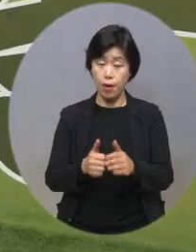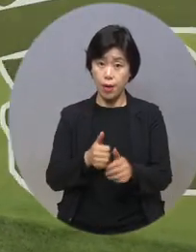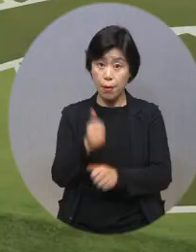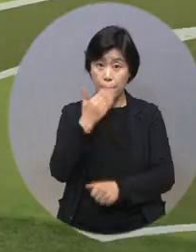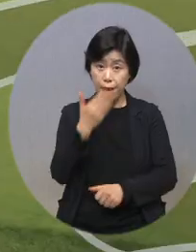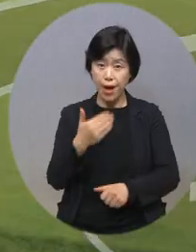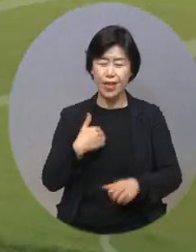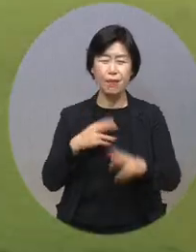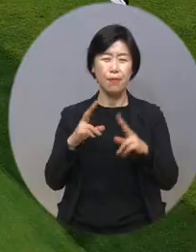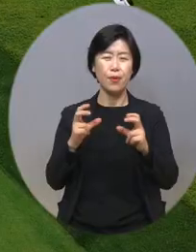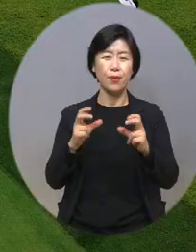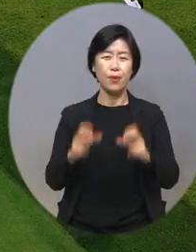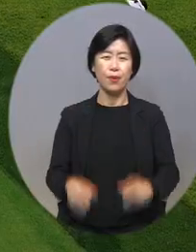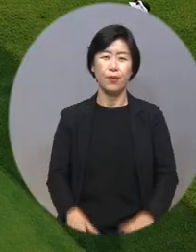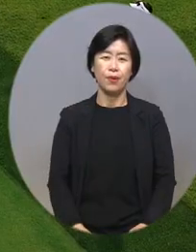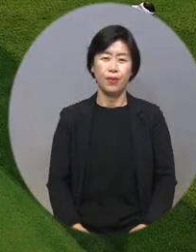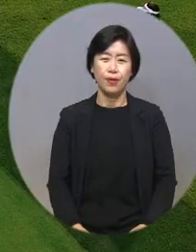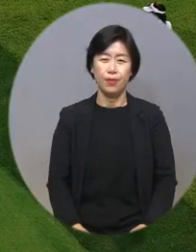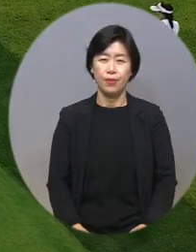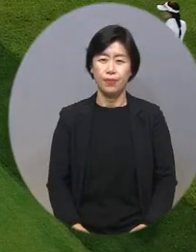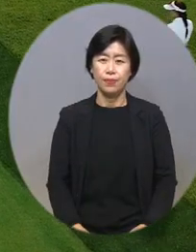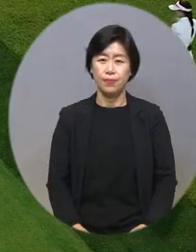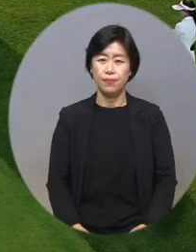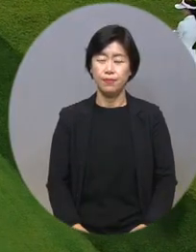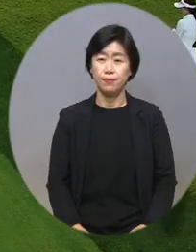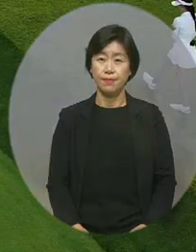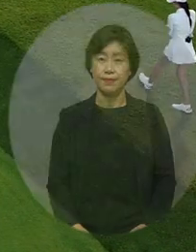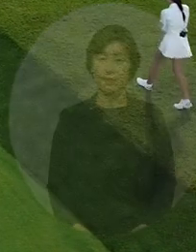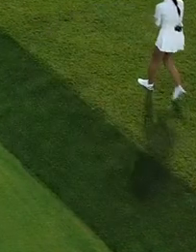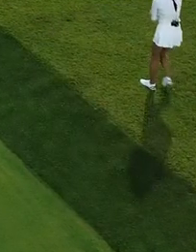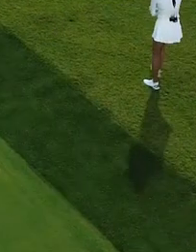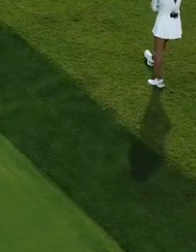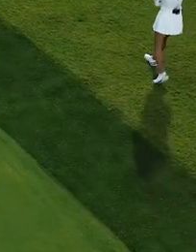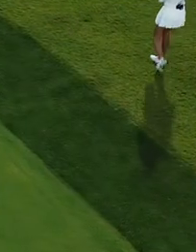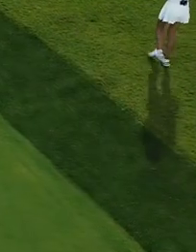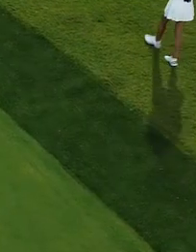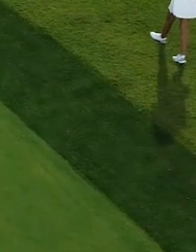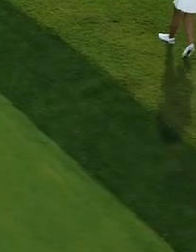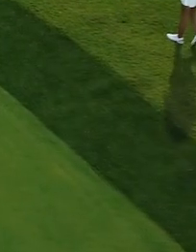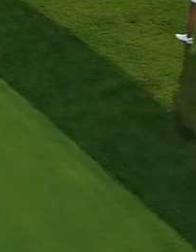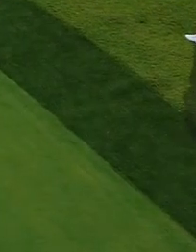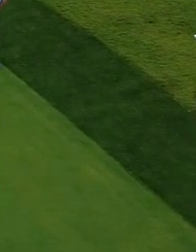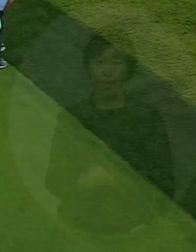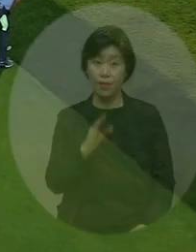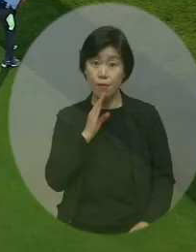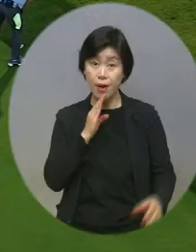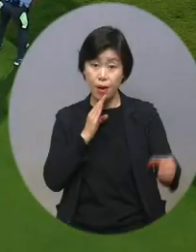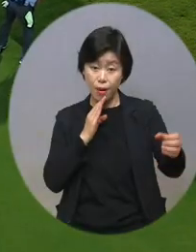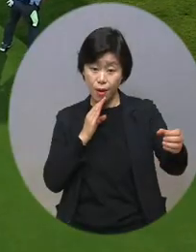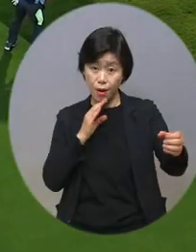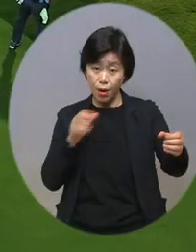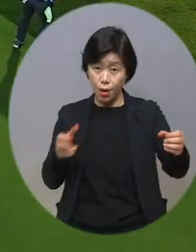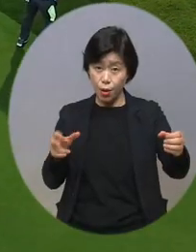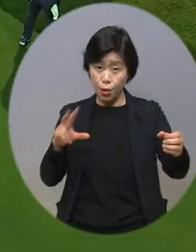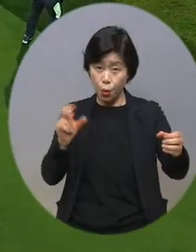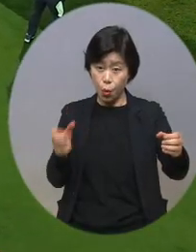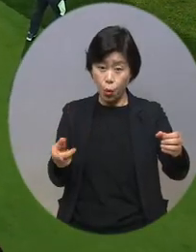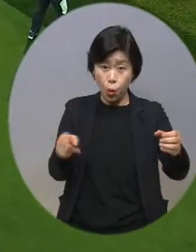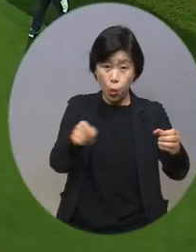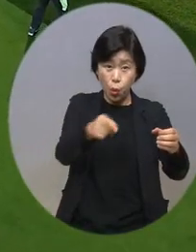뽀이! 너무 이렇게 진짜 너? 어!